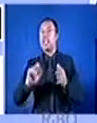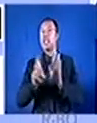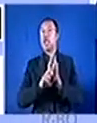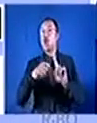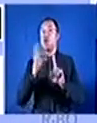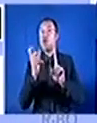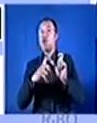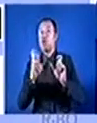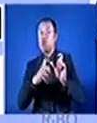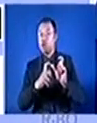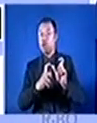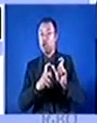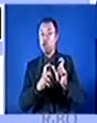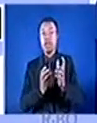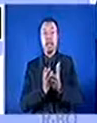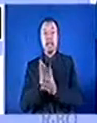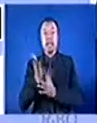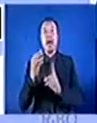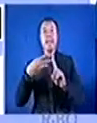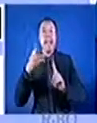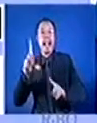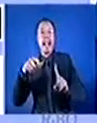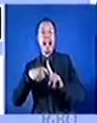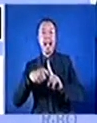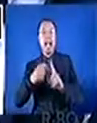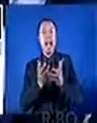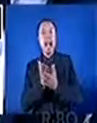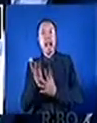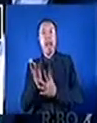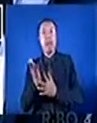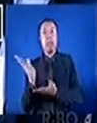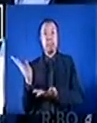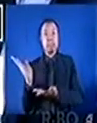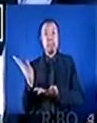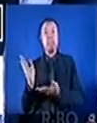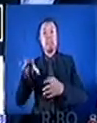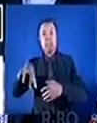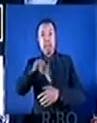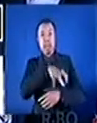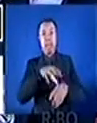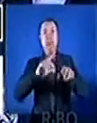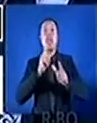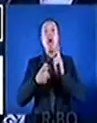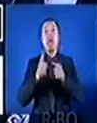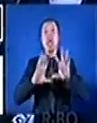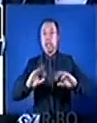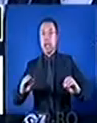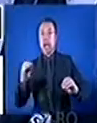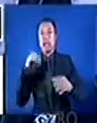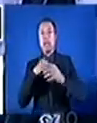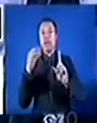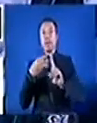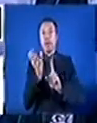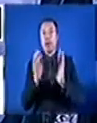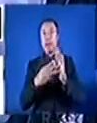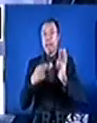kursus-kursus melalui BLK, Balai Latihan Kerja, melalui BUMN, dan